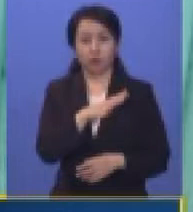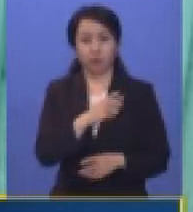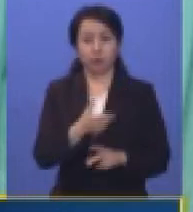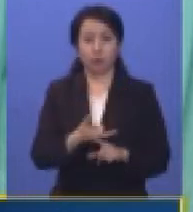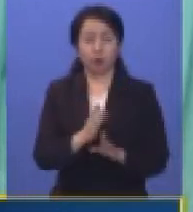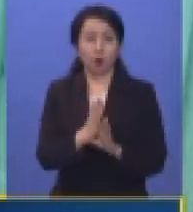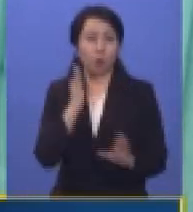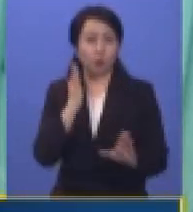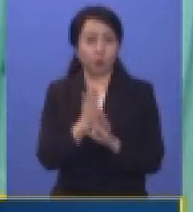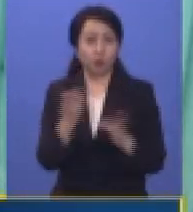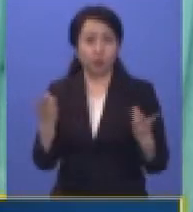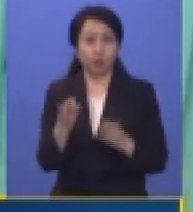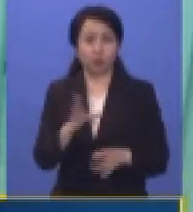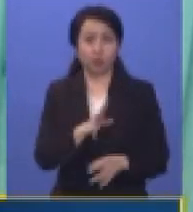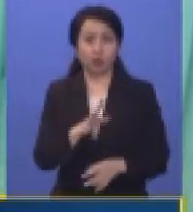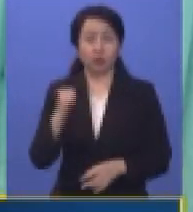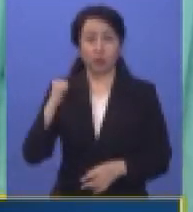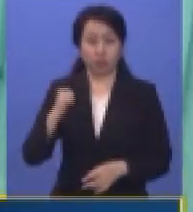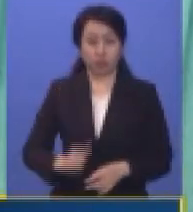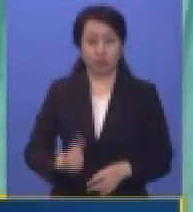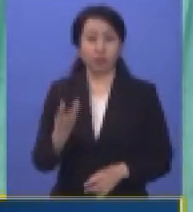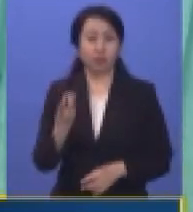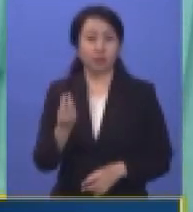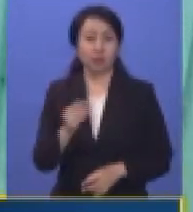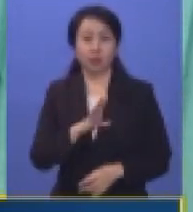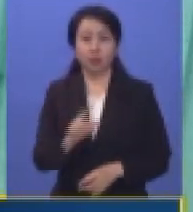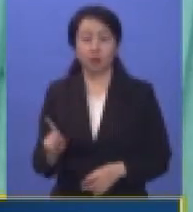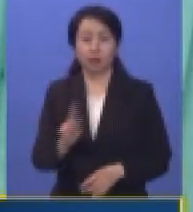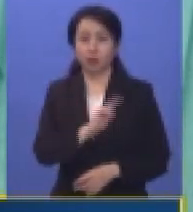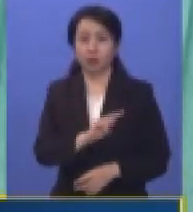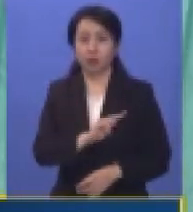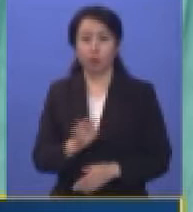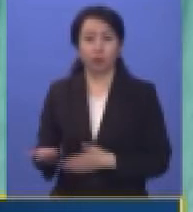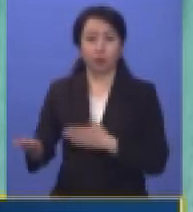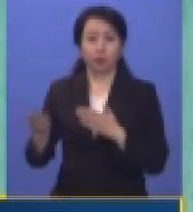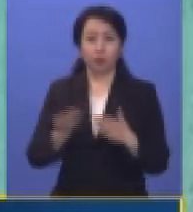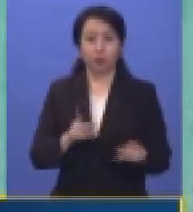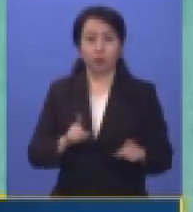очередь надо было ждать, и денег у меня не было. Я на работу вышла, чтобы провести воду.